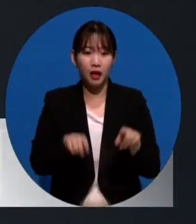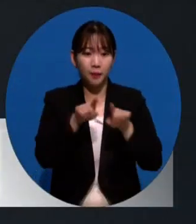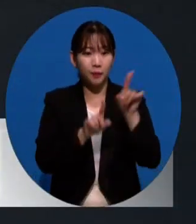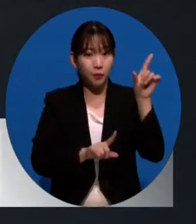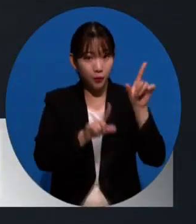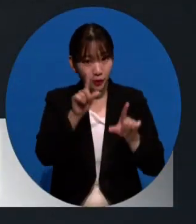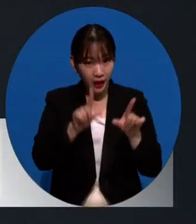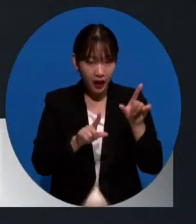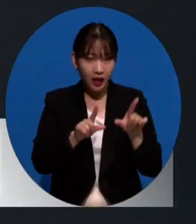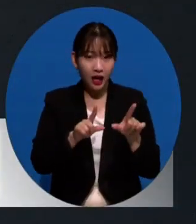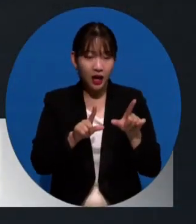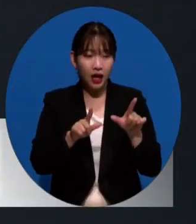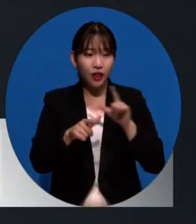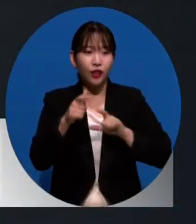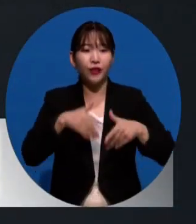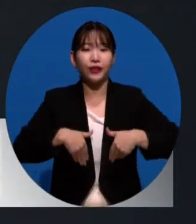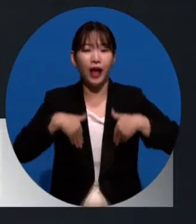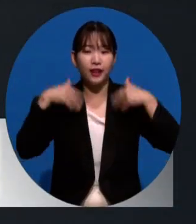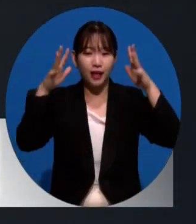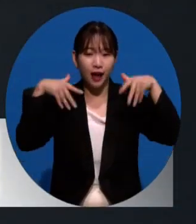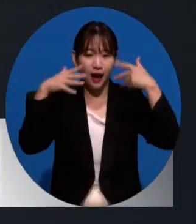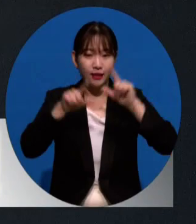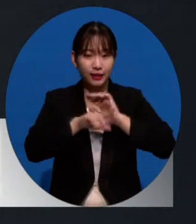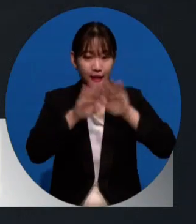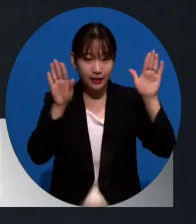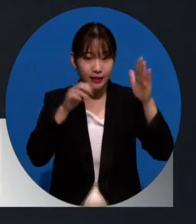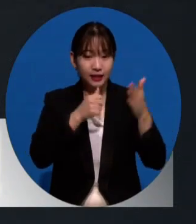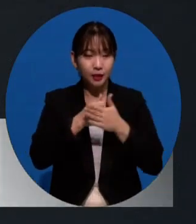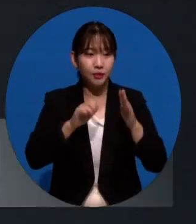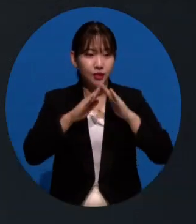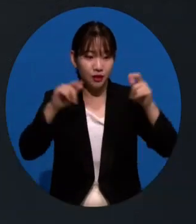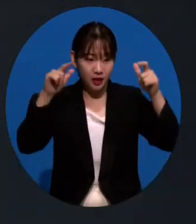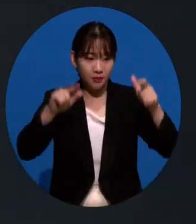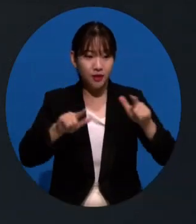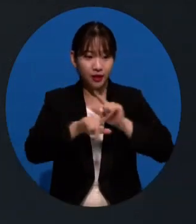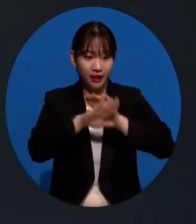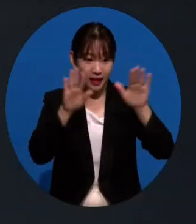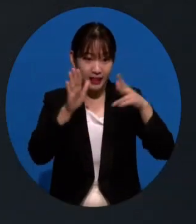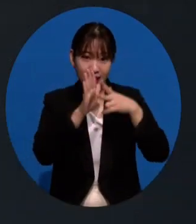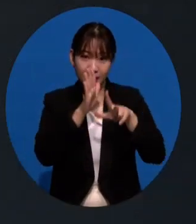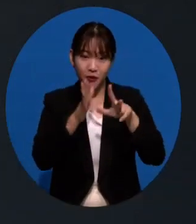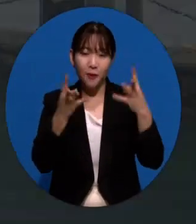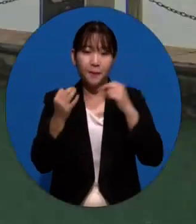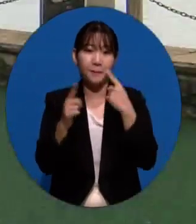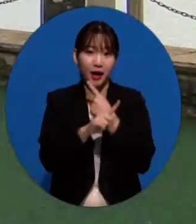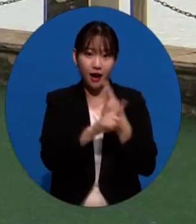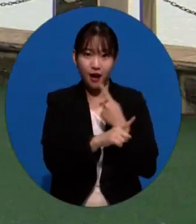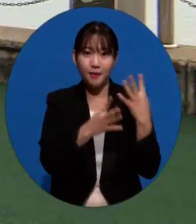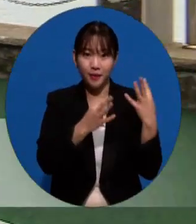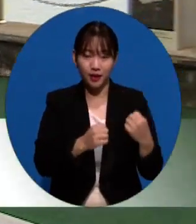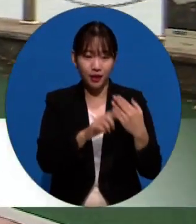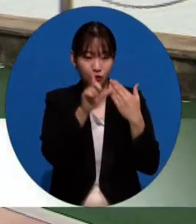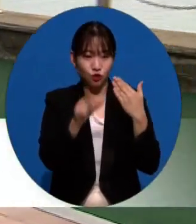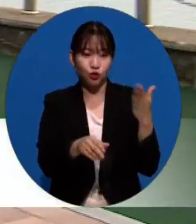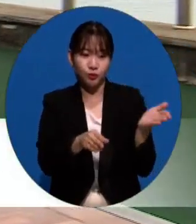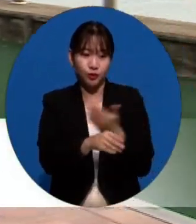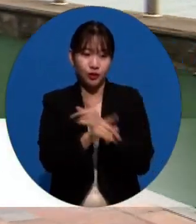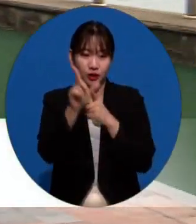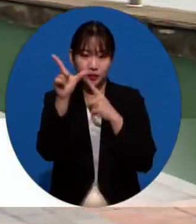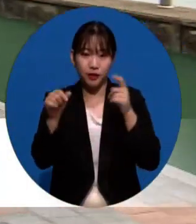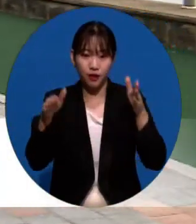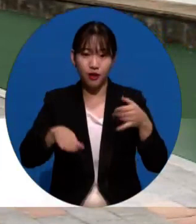평년보다 따뜻한 가을 날씨 속에 전남의 기상 관측자료가 대거 경신됐습니다 9월부터 11월까지